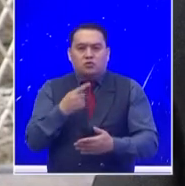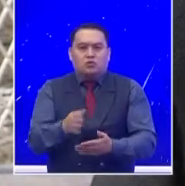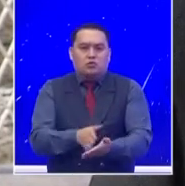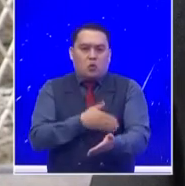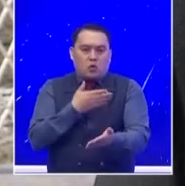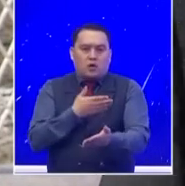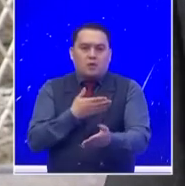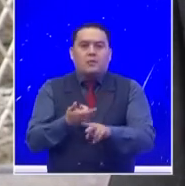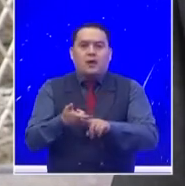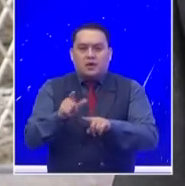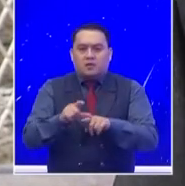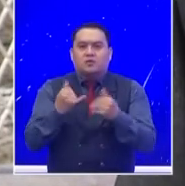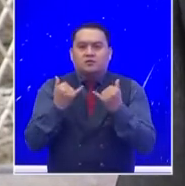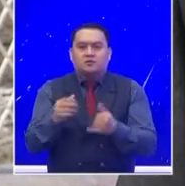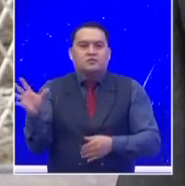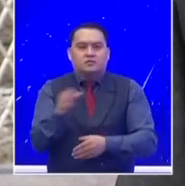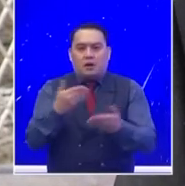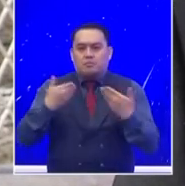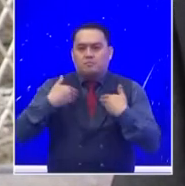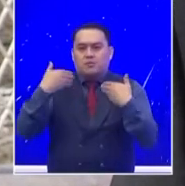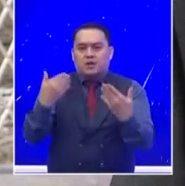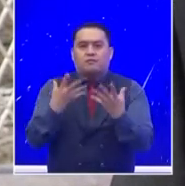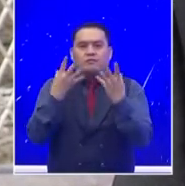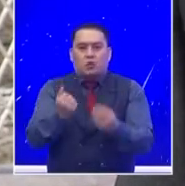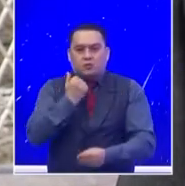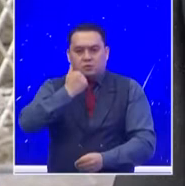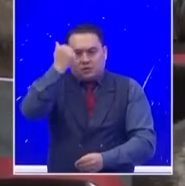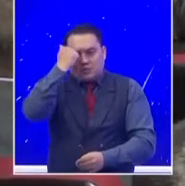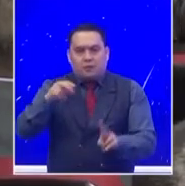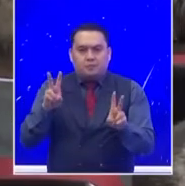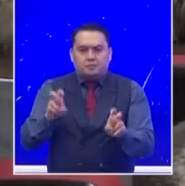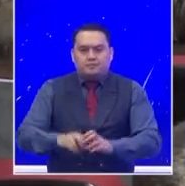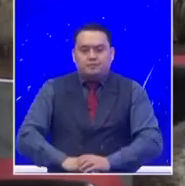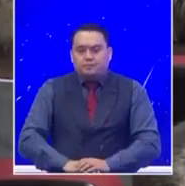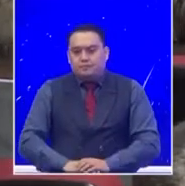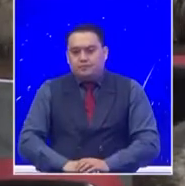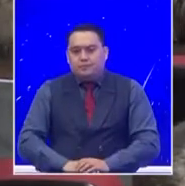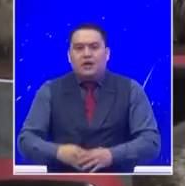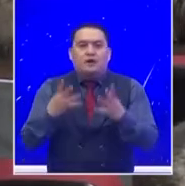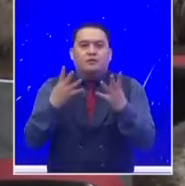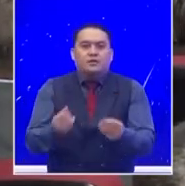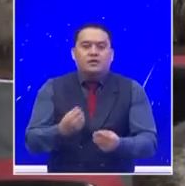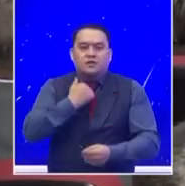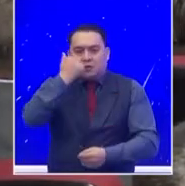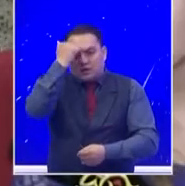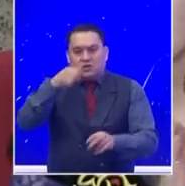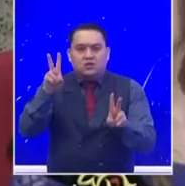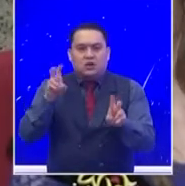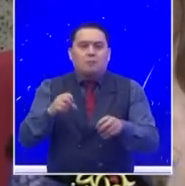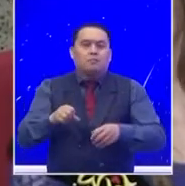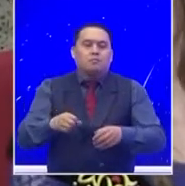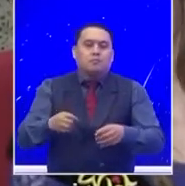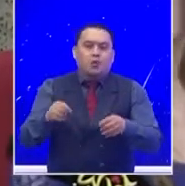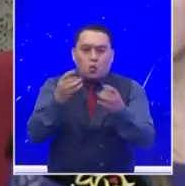долго. Поэтому сегодня мы всех поздравляем с Днем Благодарности. Спасибо. В преддверии Дня Благодарности прошло награждение